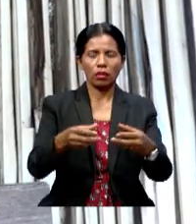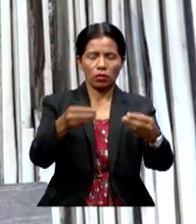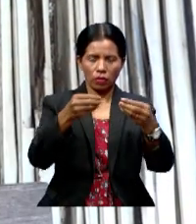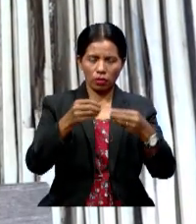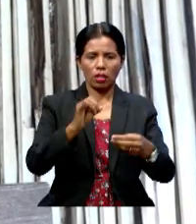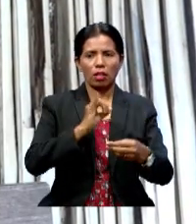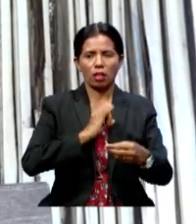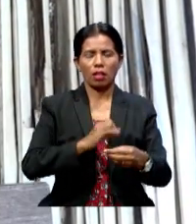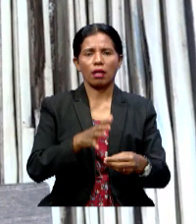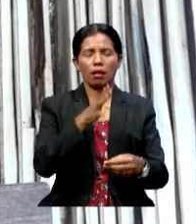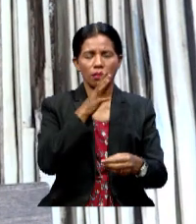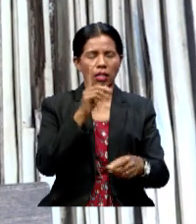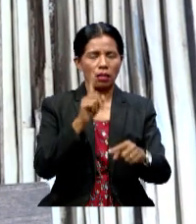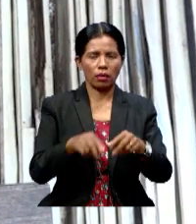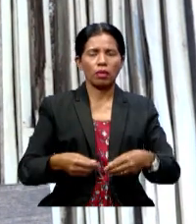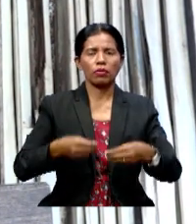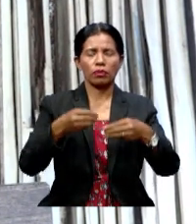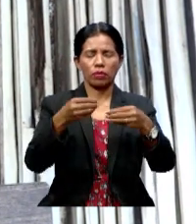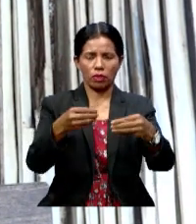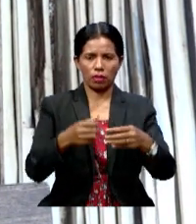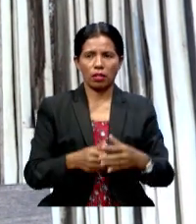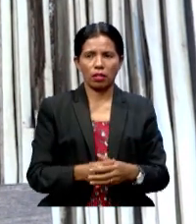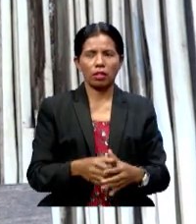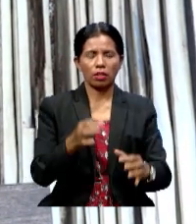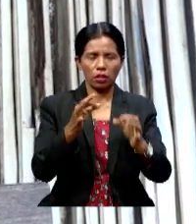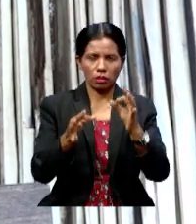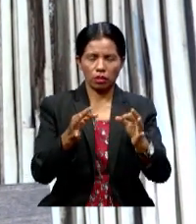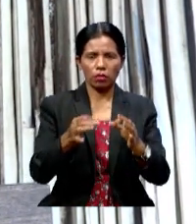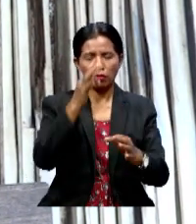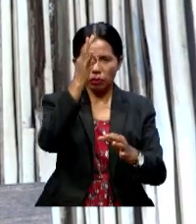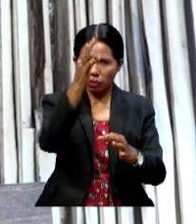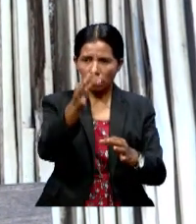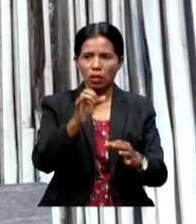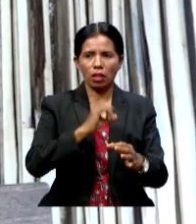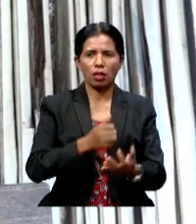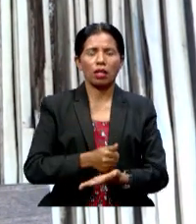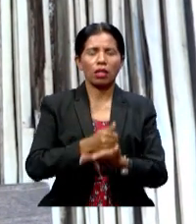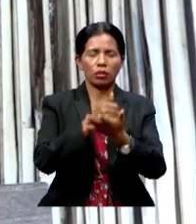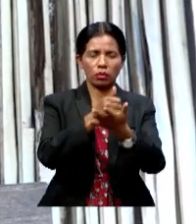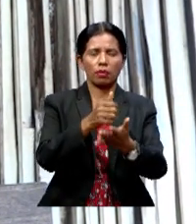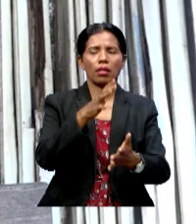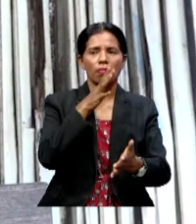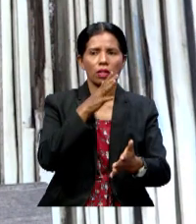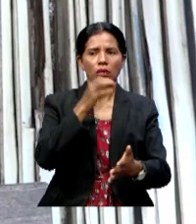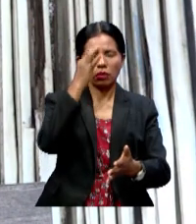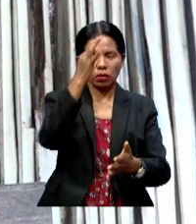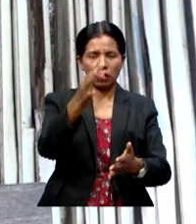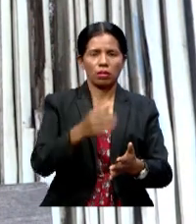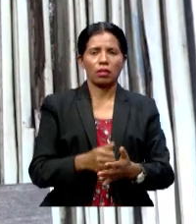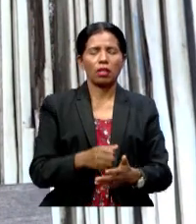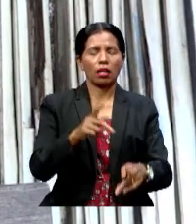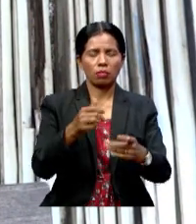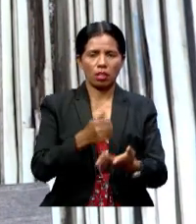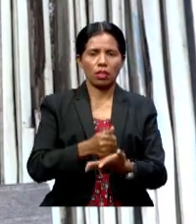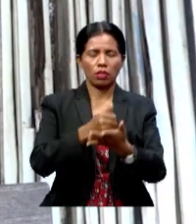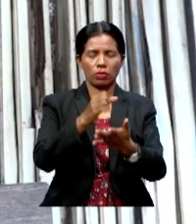audiensa ne ama la pesiga wa tu fo fali kare ki abam baru hau azuda ba ama abam baru bota e maru ma